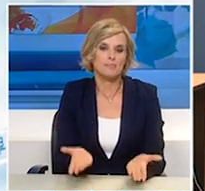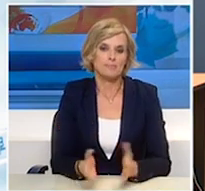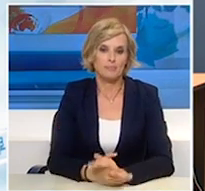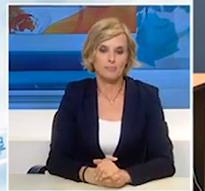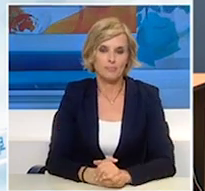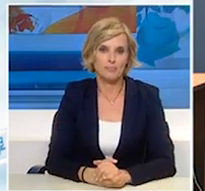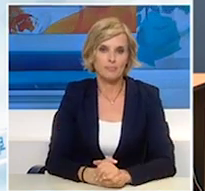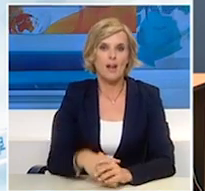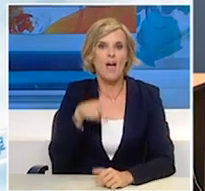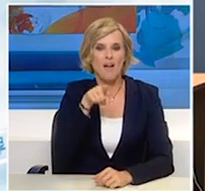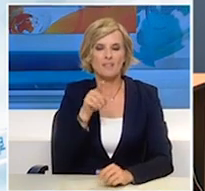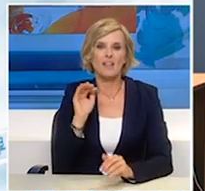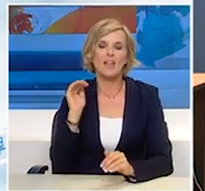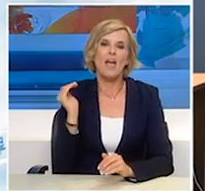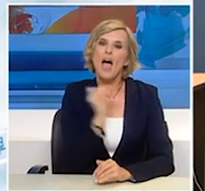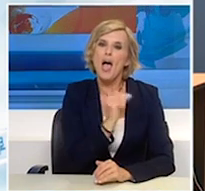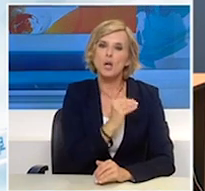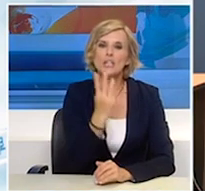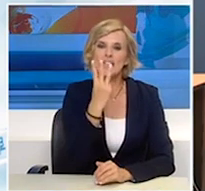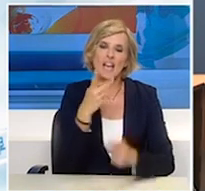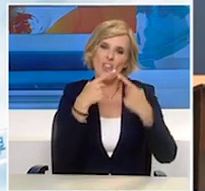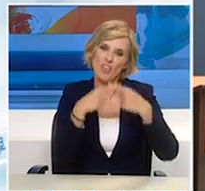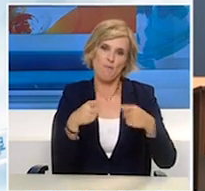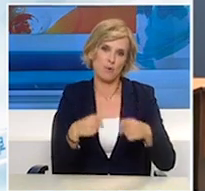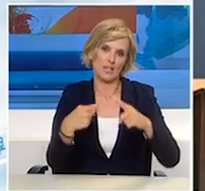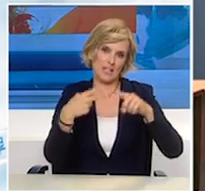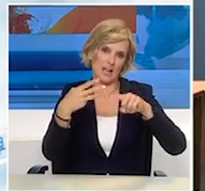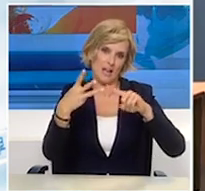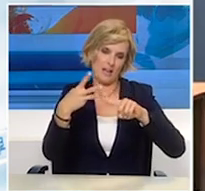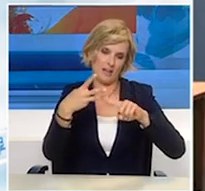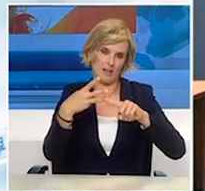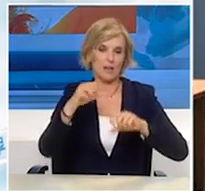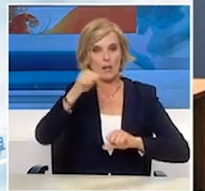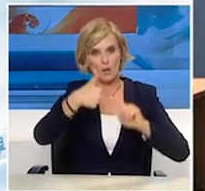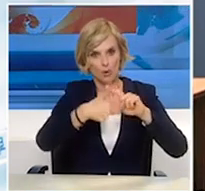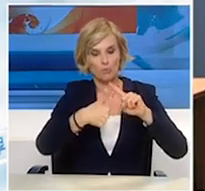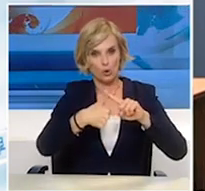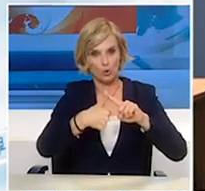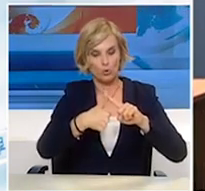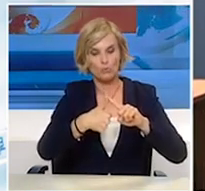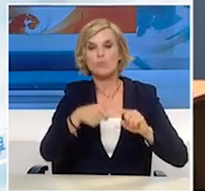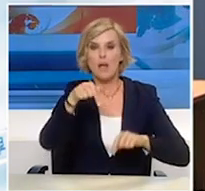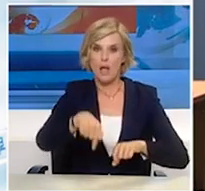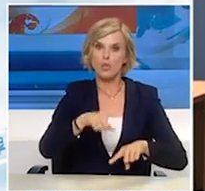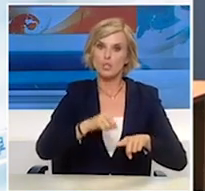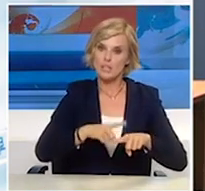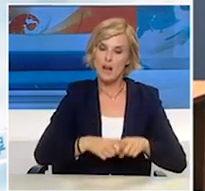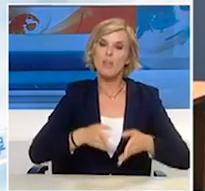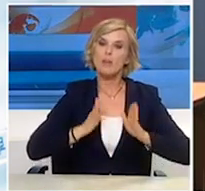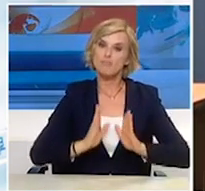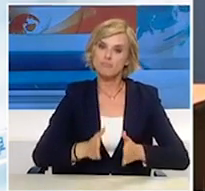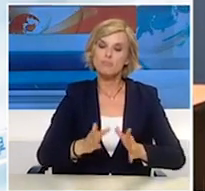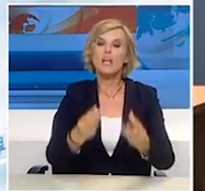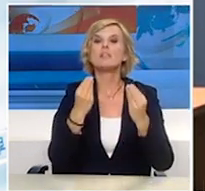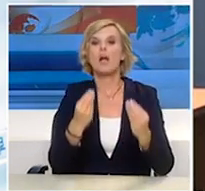Ρωτάει 3 διαφορετικά πράγματα, αγαπητή δημοσιογράφος. Πρώτον, όντως είναι καλή η πορεία των δικτών που παρακολουθούμε.